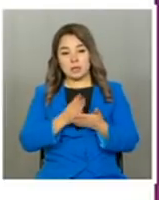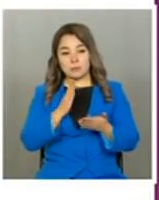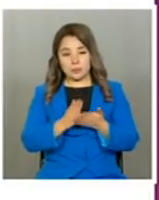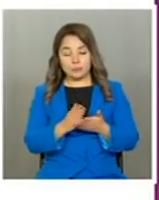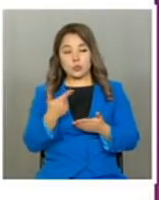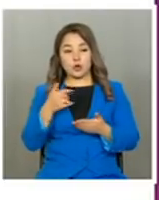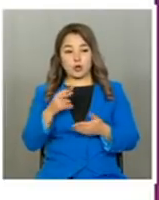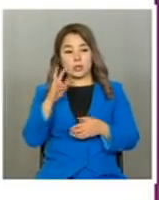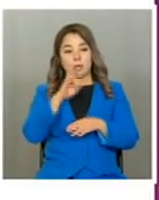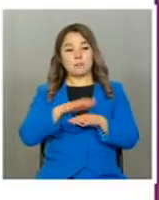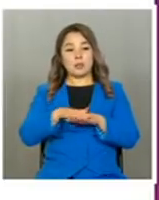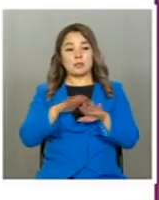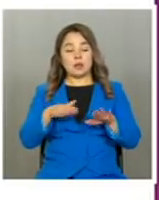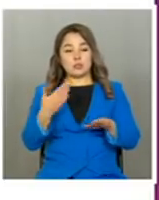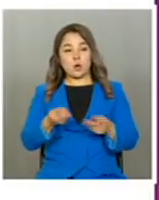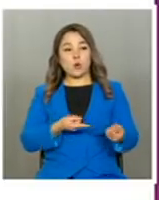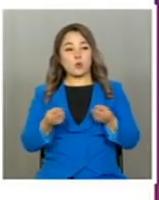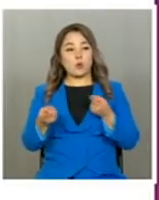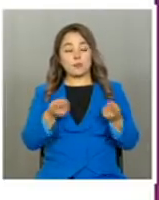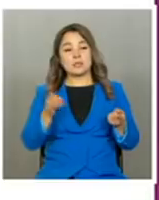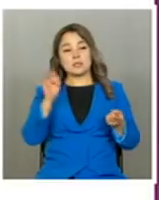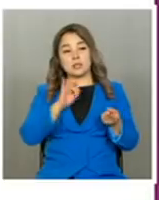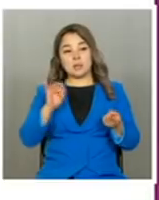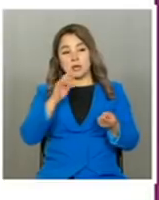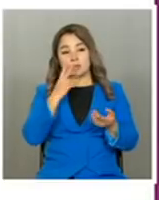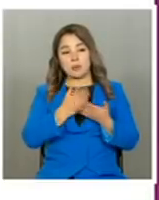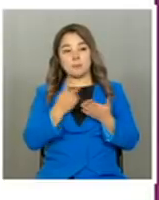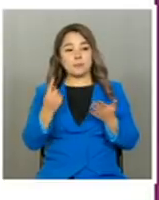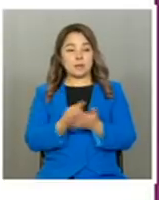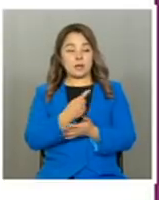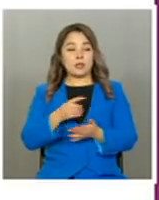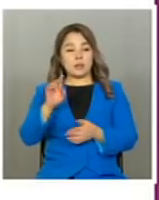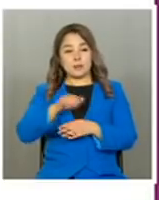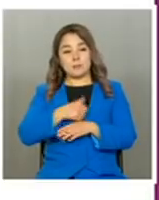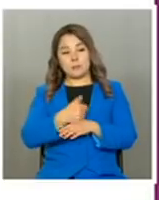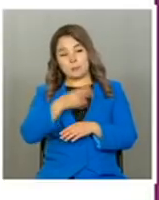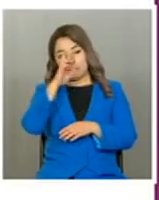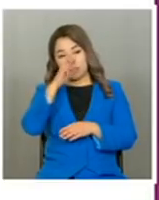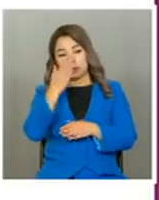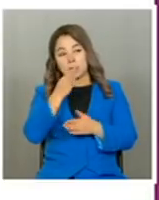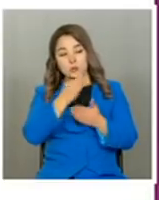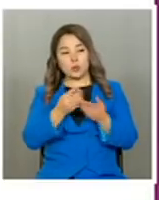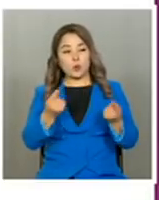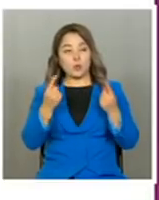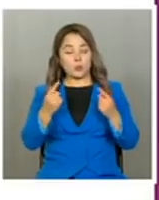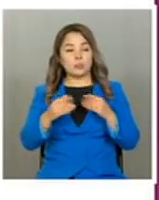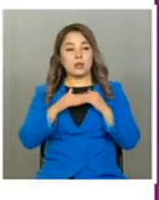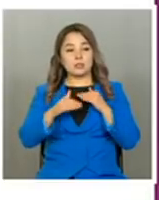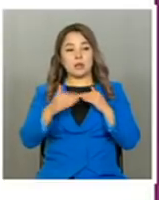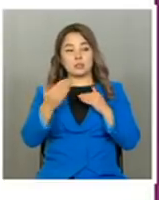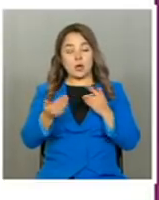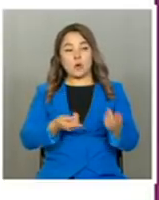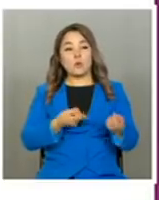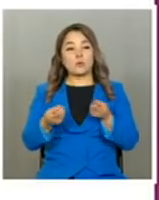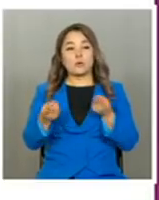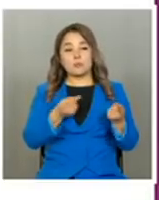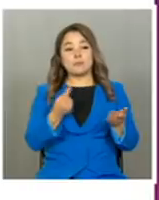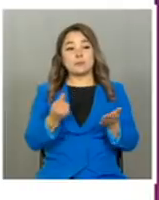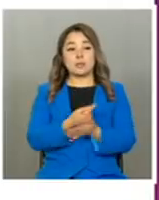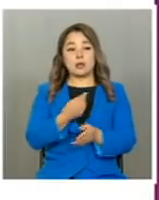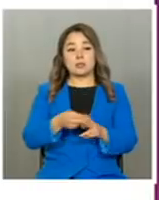Ғұн империясы көшпелілер тарихындағы алғашқы империя және ұлы даладағы көшпелілердің